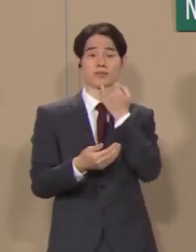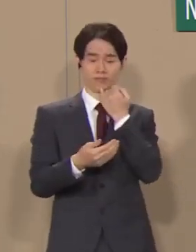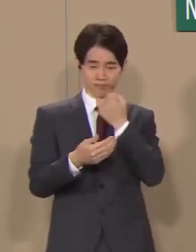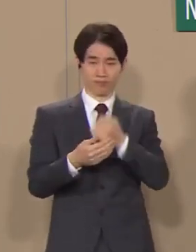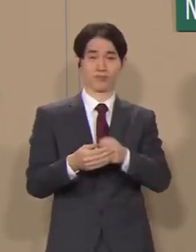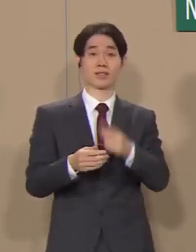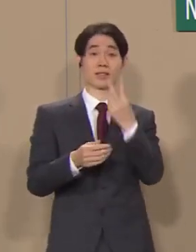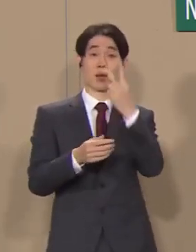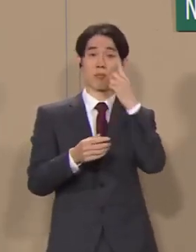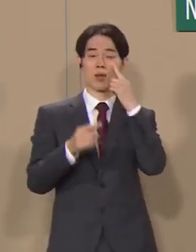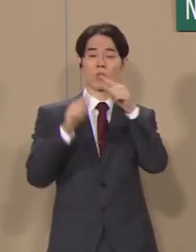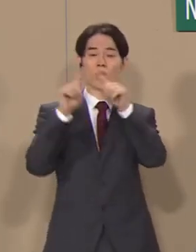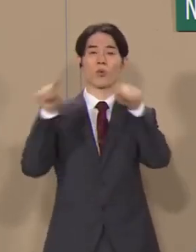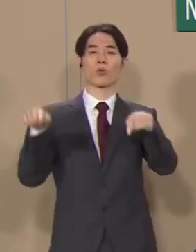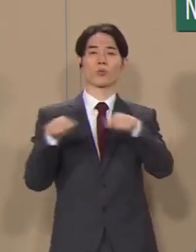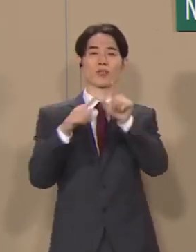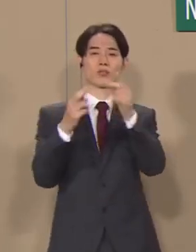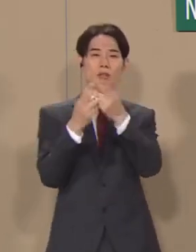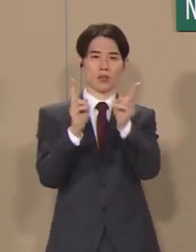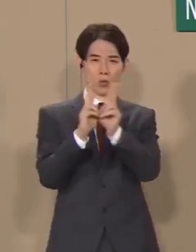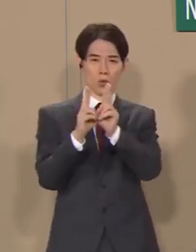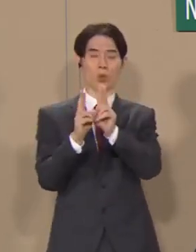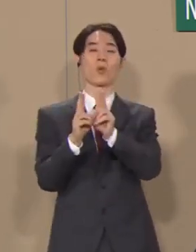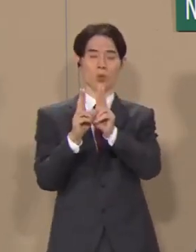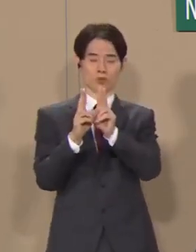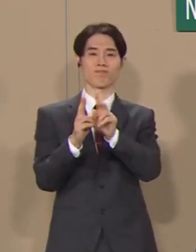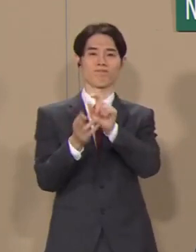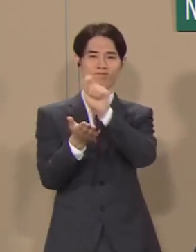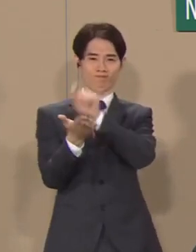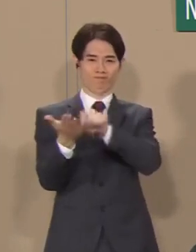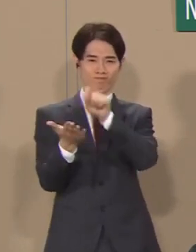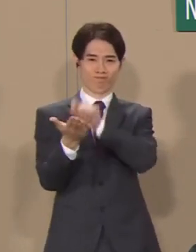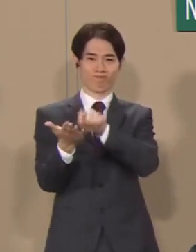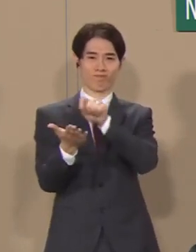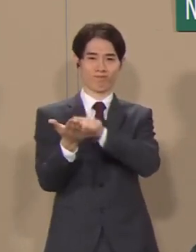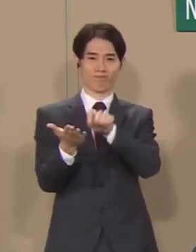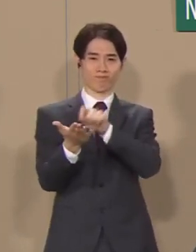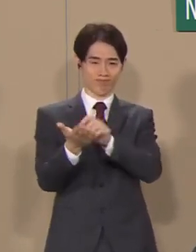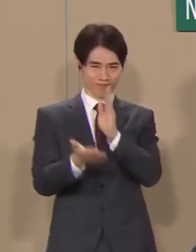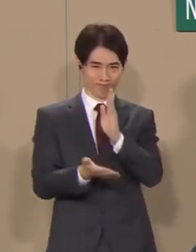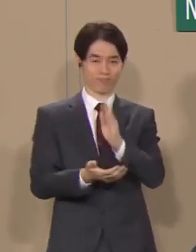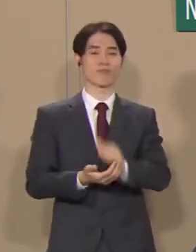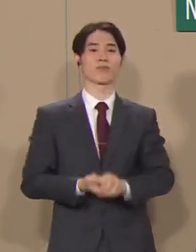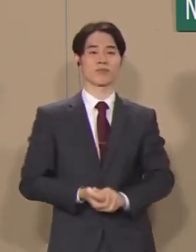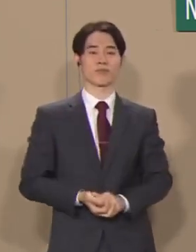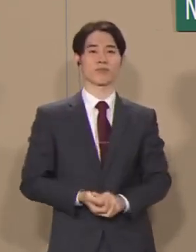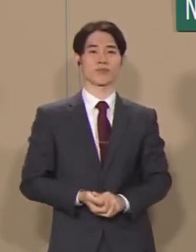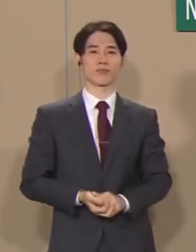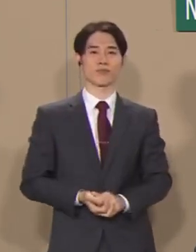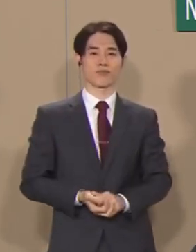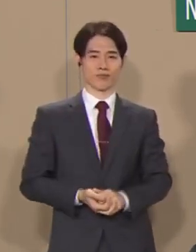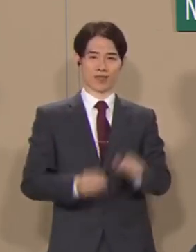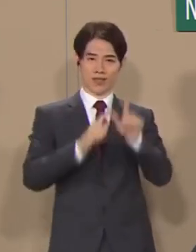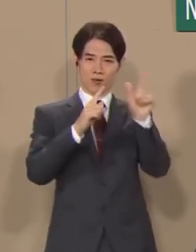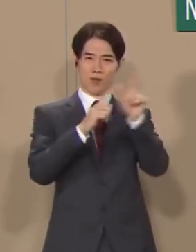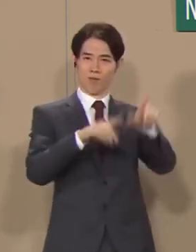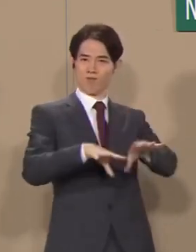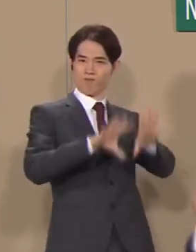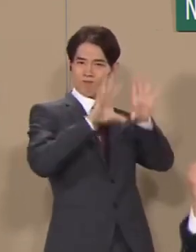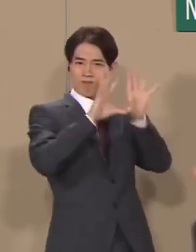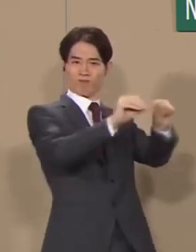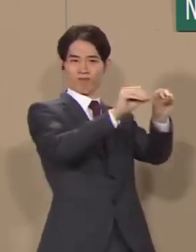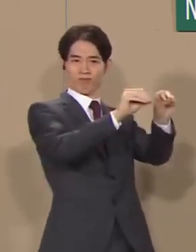22枚目の投票しにnhk 等2枚目の投票しに nhk ととお書きくださいnhk